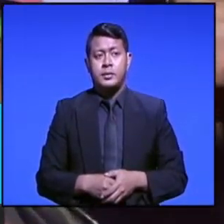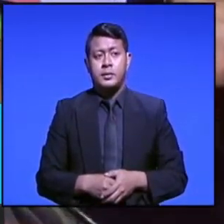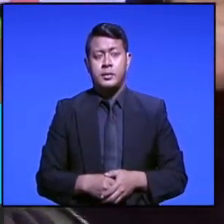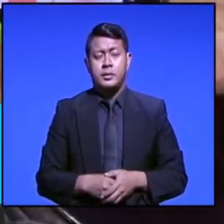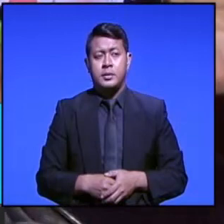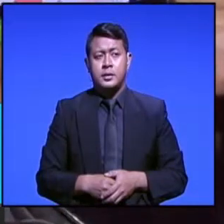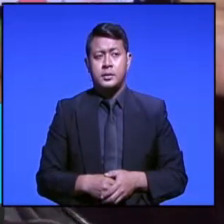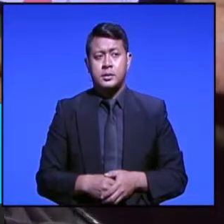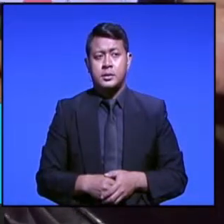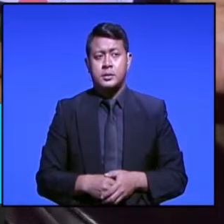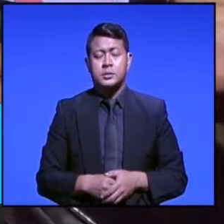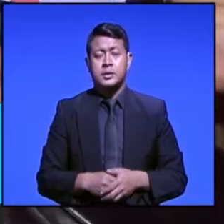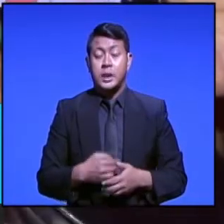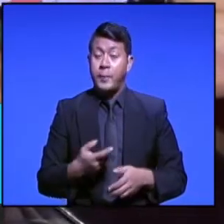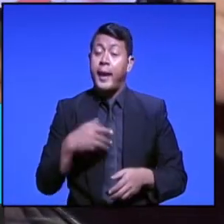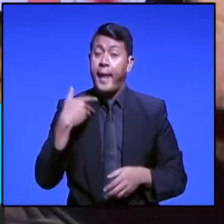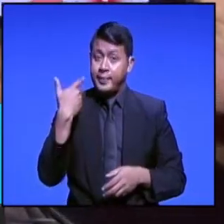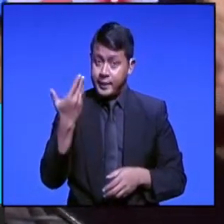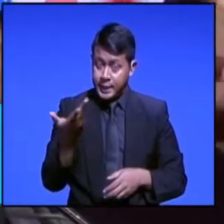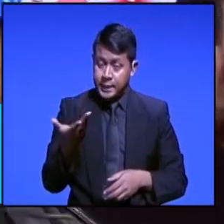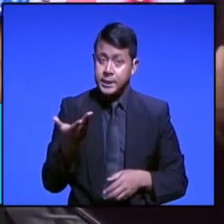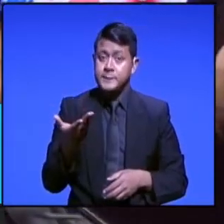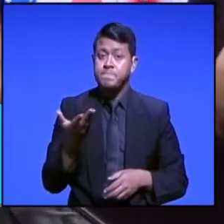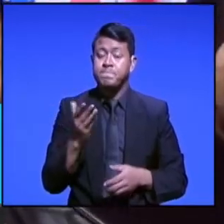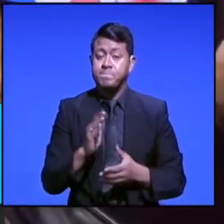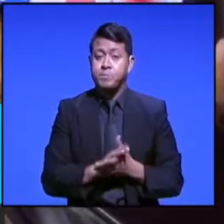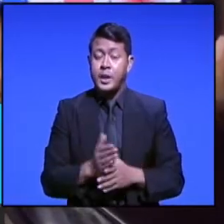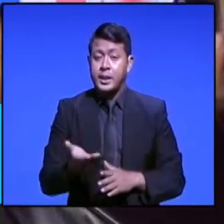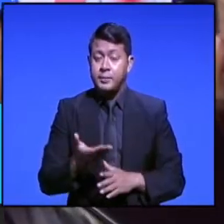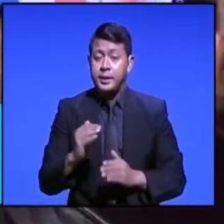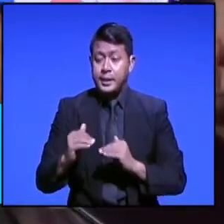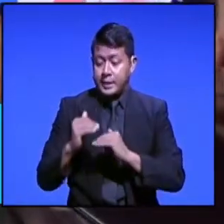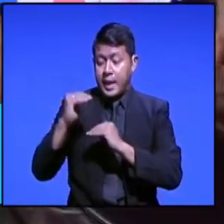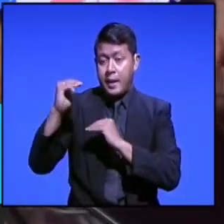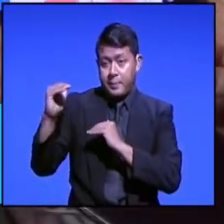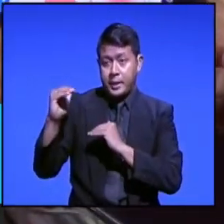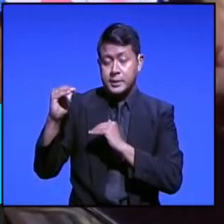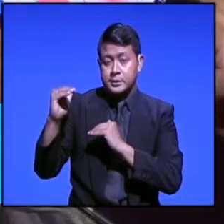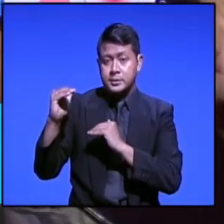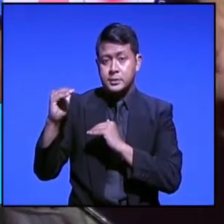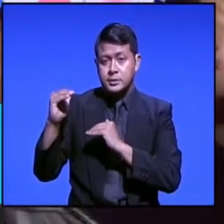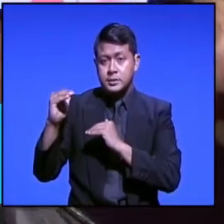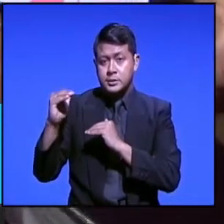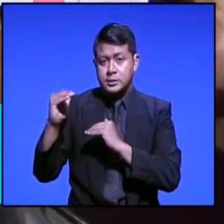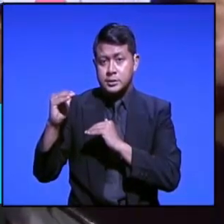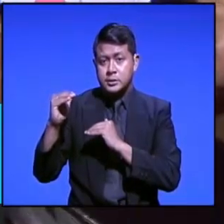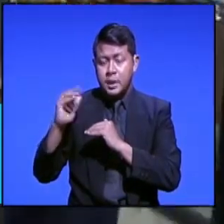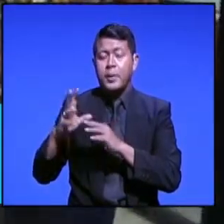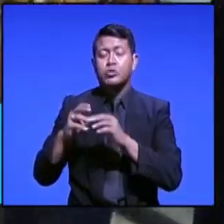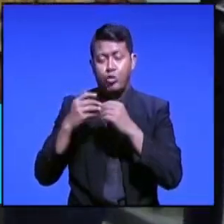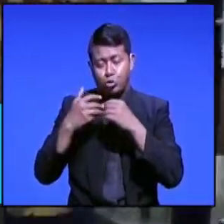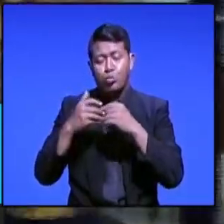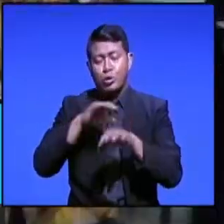karenanya nanti pada saat waktunya, di mana tahapannya nanti kita akan sudah terbuka